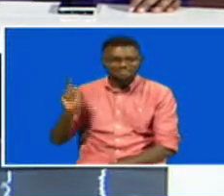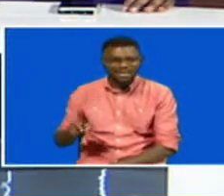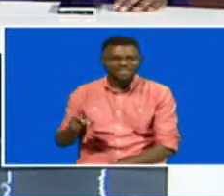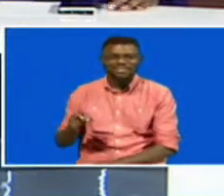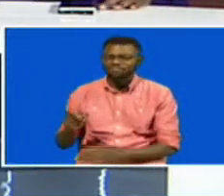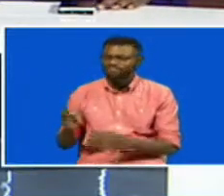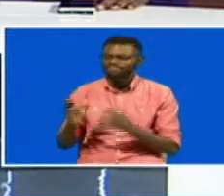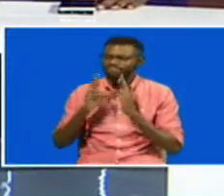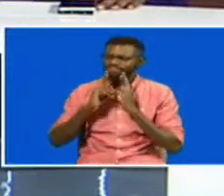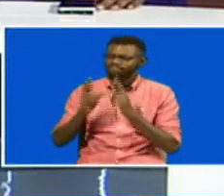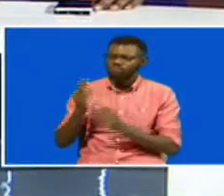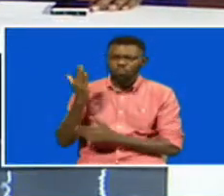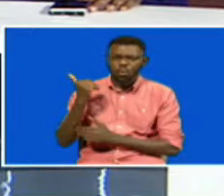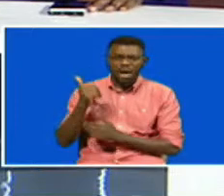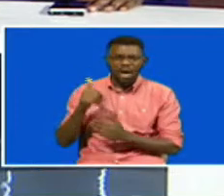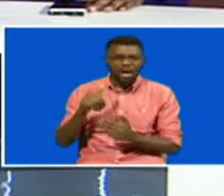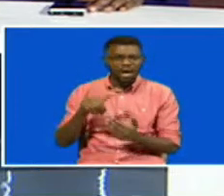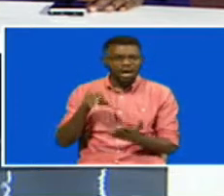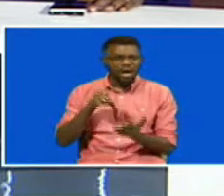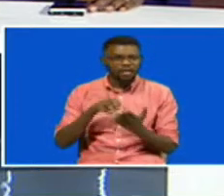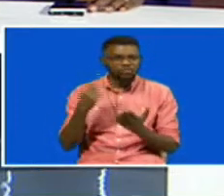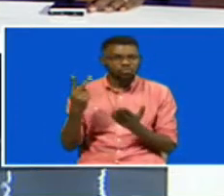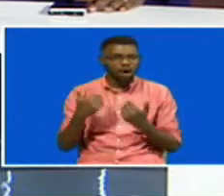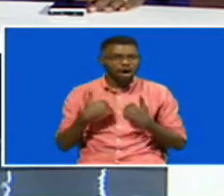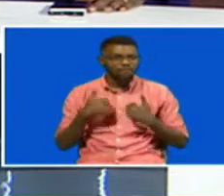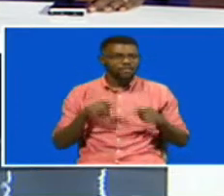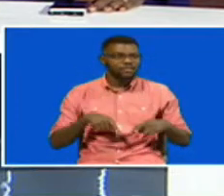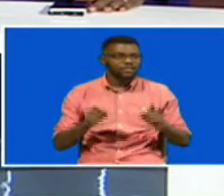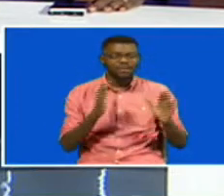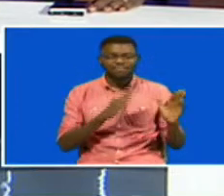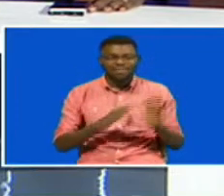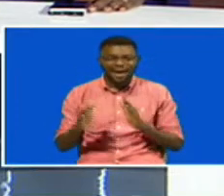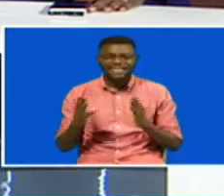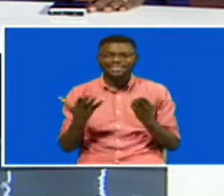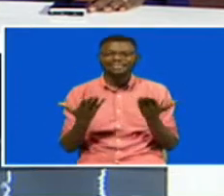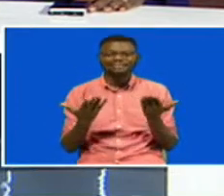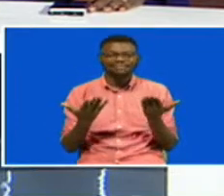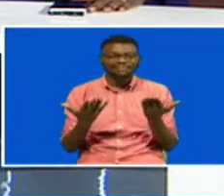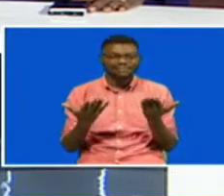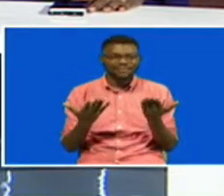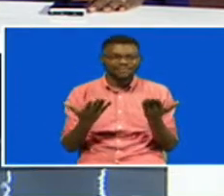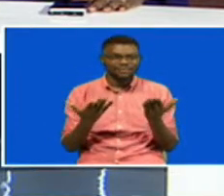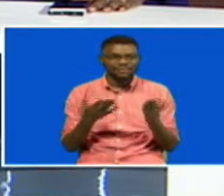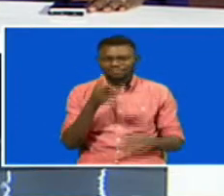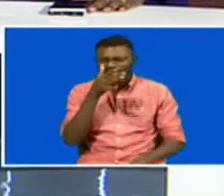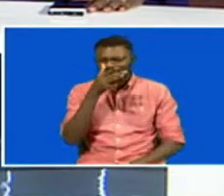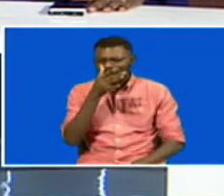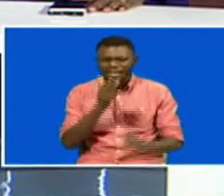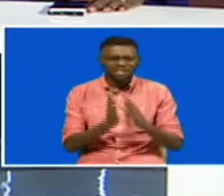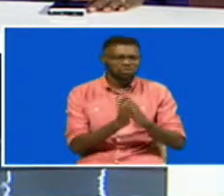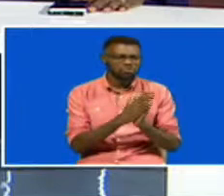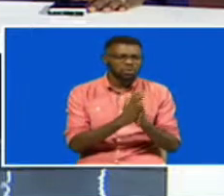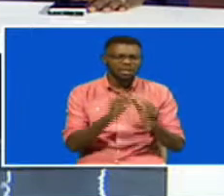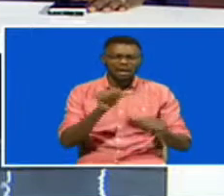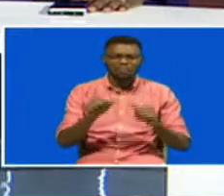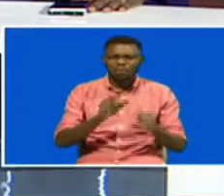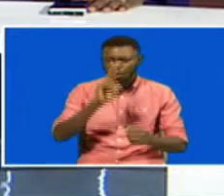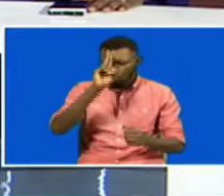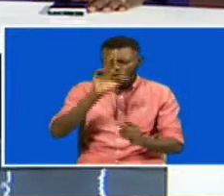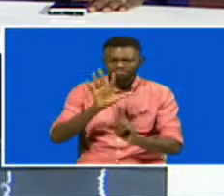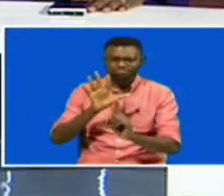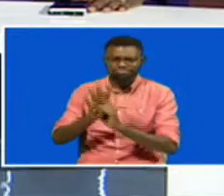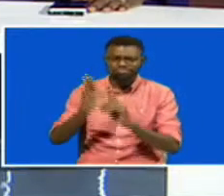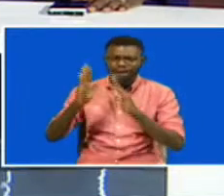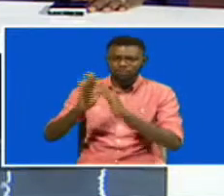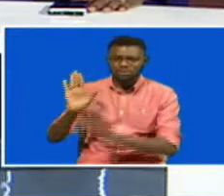makosa mawili, lile la kula njama ya kutenda uhalifu na la kuchapisha taarifa za uongo. Haji hata hivyo amesema